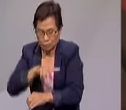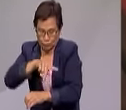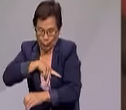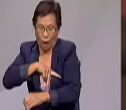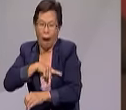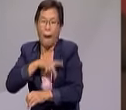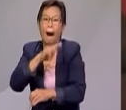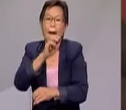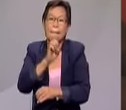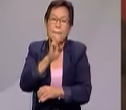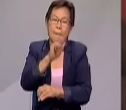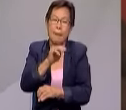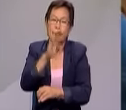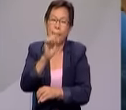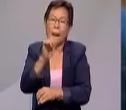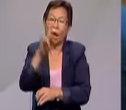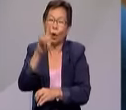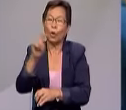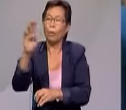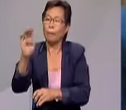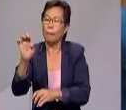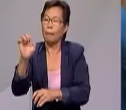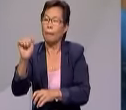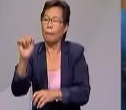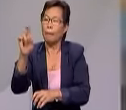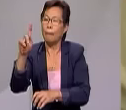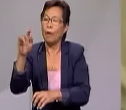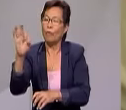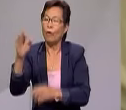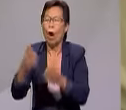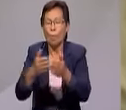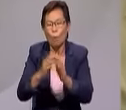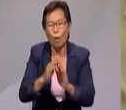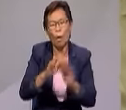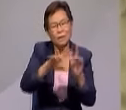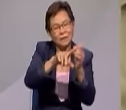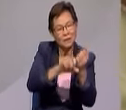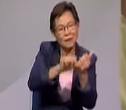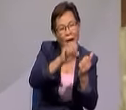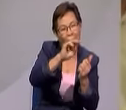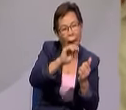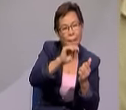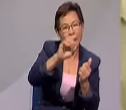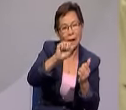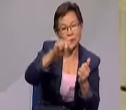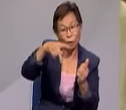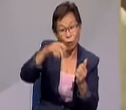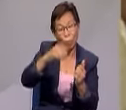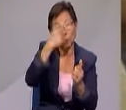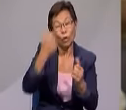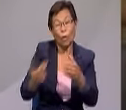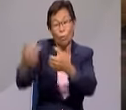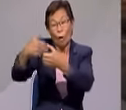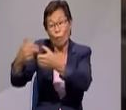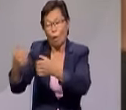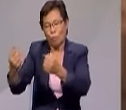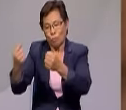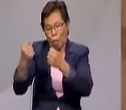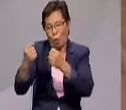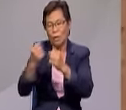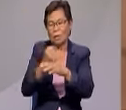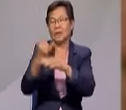Membakut dan Beaufort akan memohon pensijilan MSPO. Ini kerana penyertaan aktif mereka dapat mengukuhkan industri